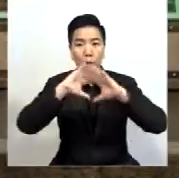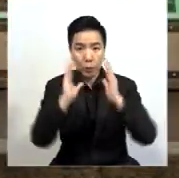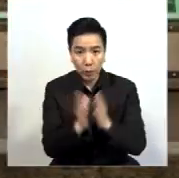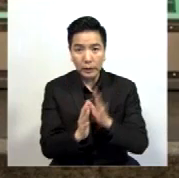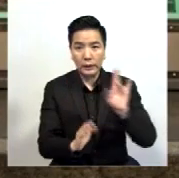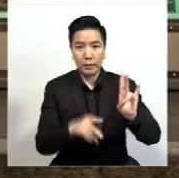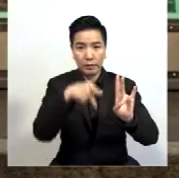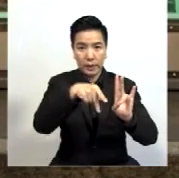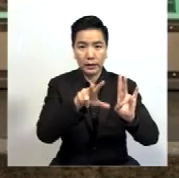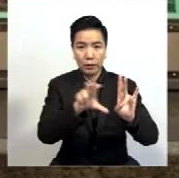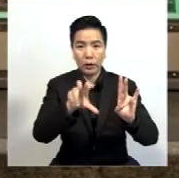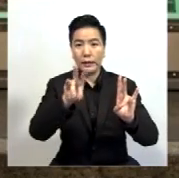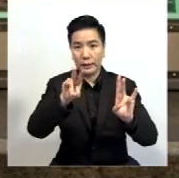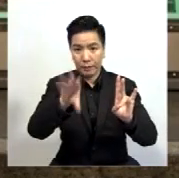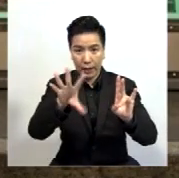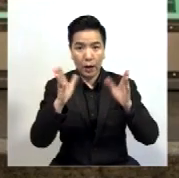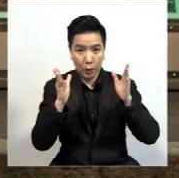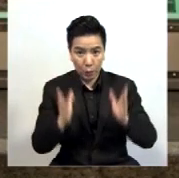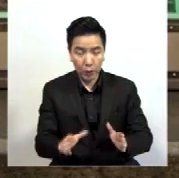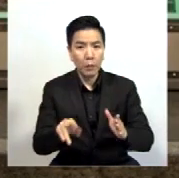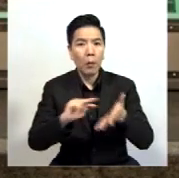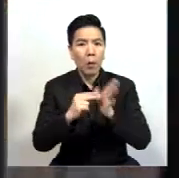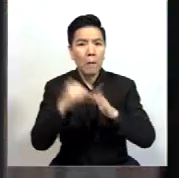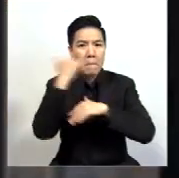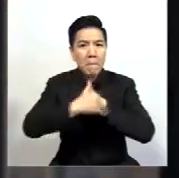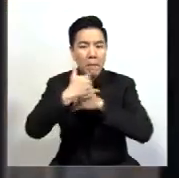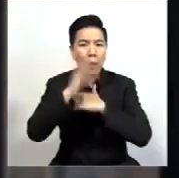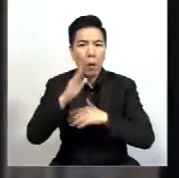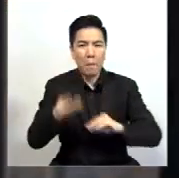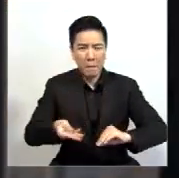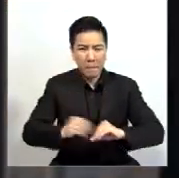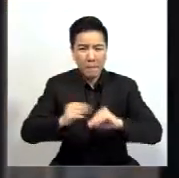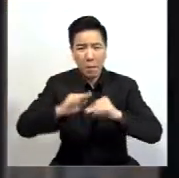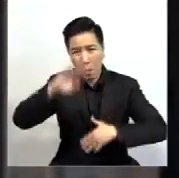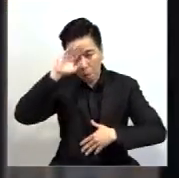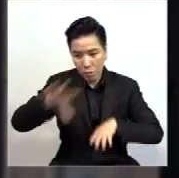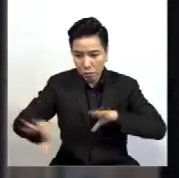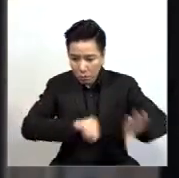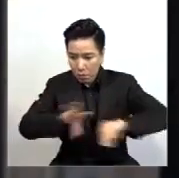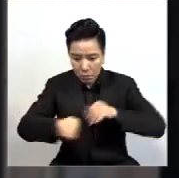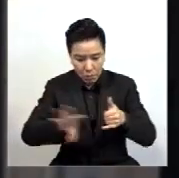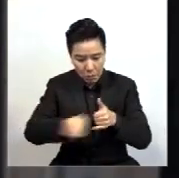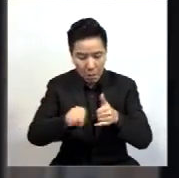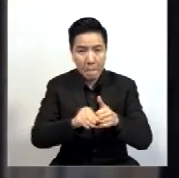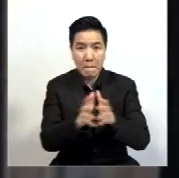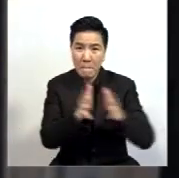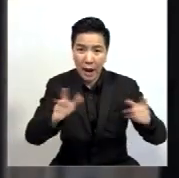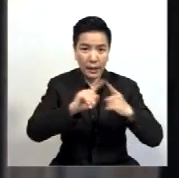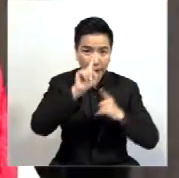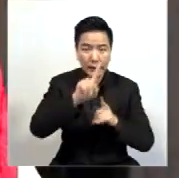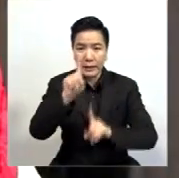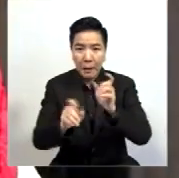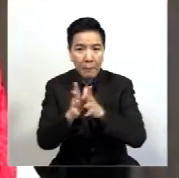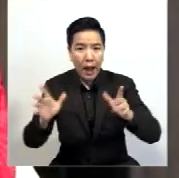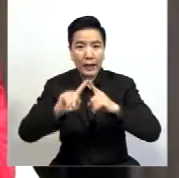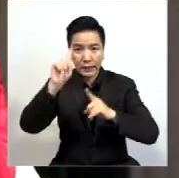เป็น 7,375 คนถือเป็นประเทศที่มีอัตราการเพิ่มขึ้นของผู้ป่วยและผู้เสียชีวิตสูงสุดของ